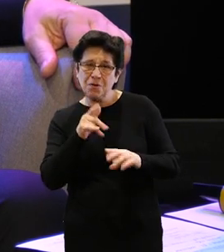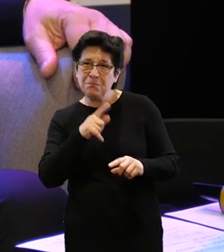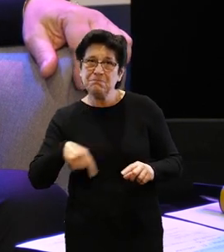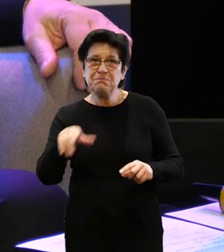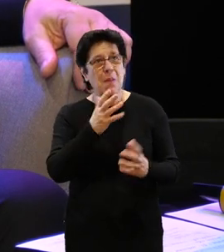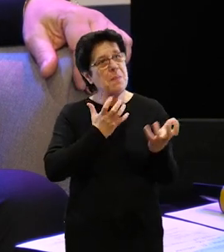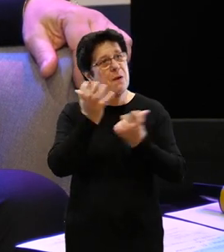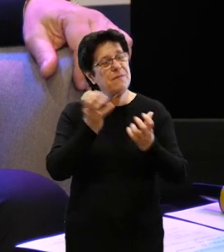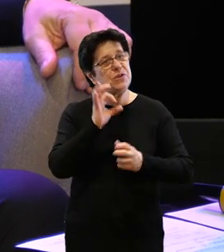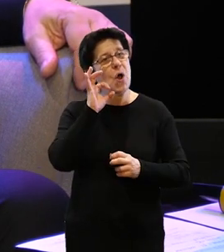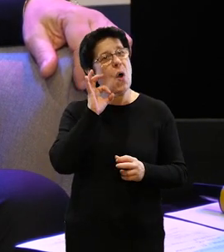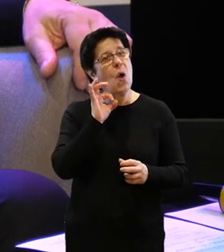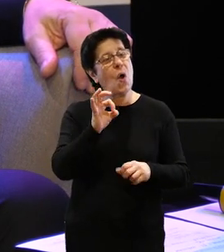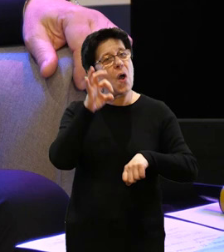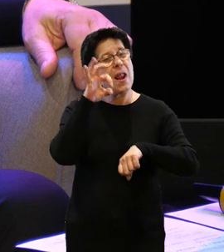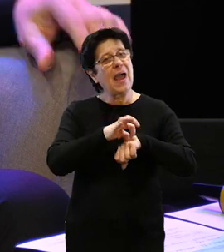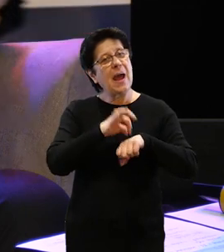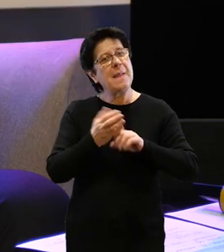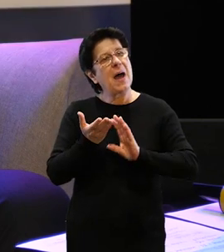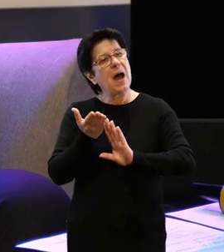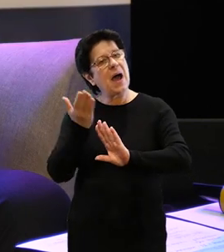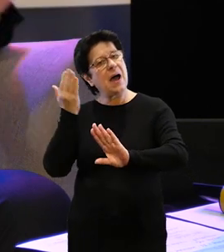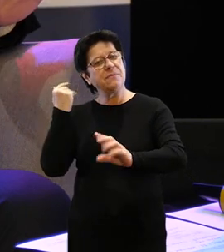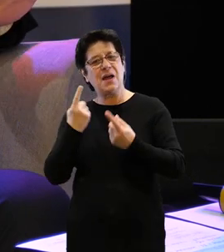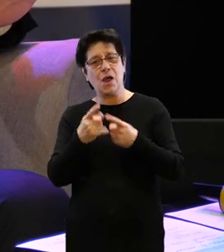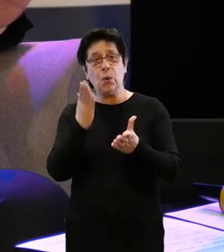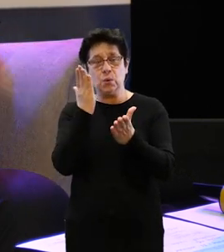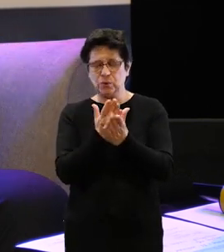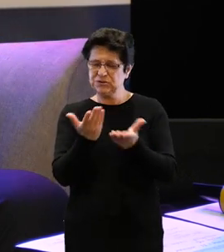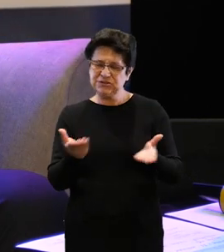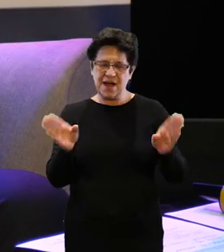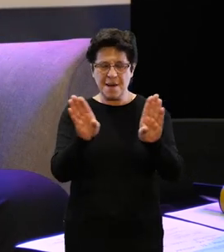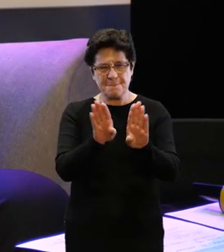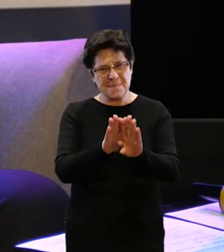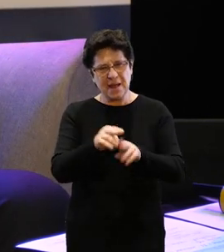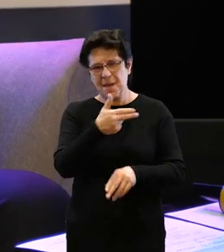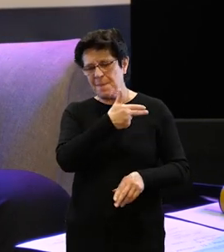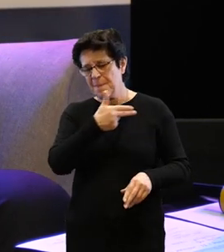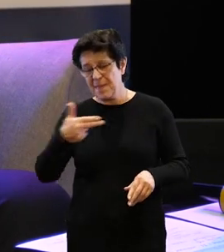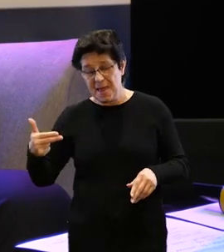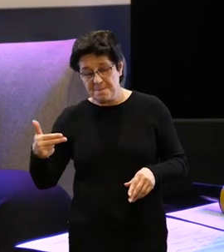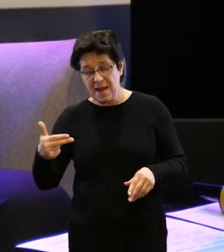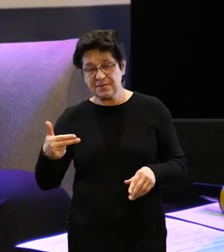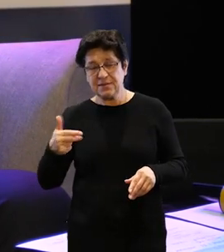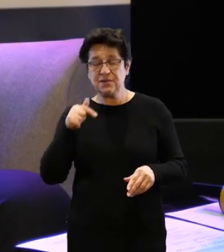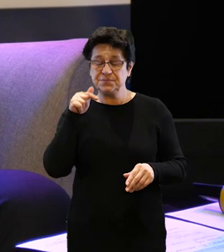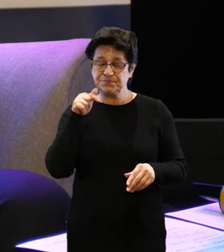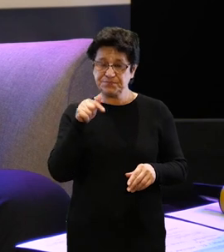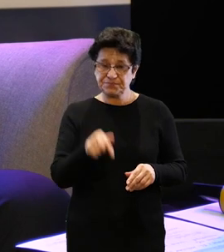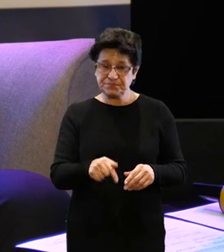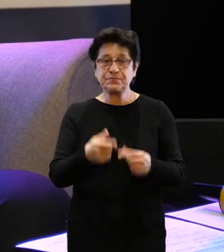o lekarzach dawnego Leszna także zamykam temat lekarze dawnego Leszna ponieważ tak się